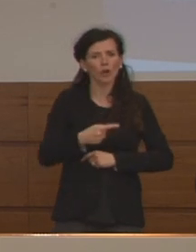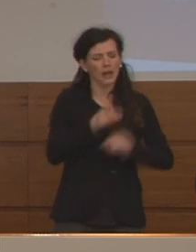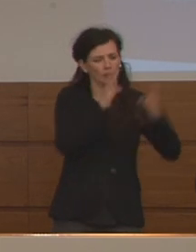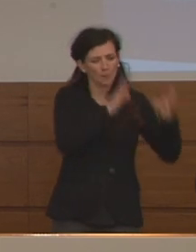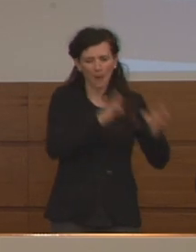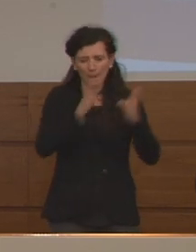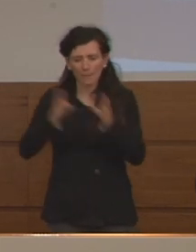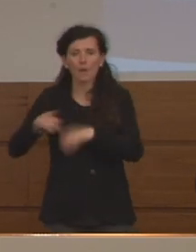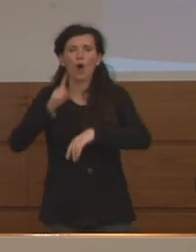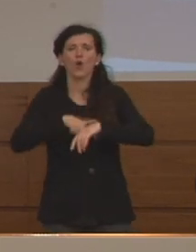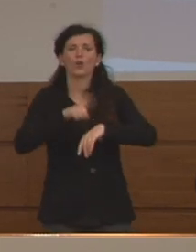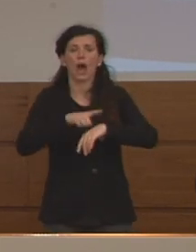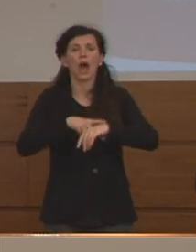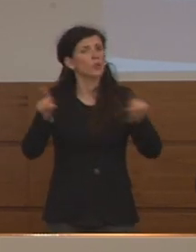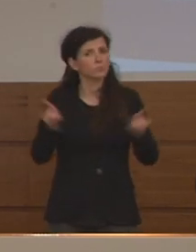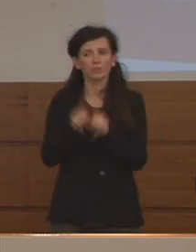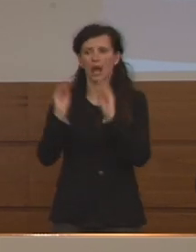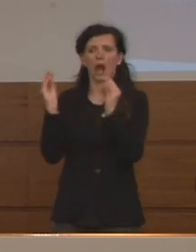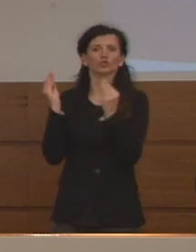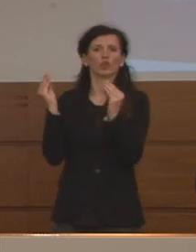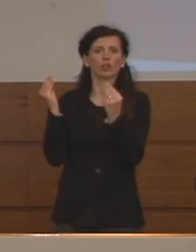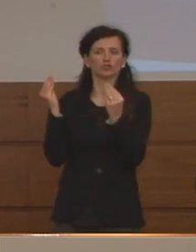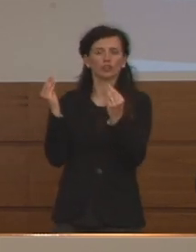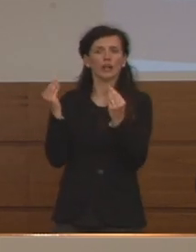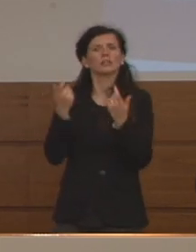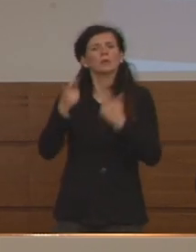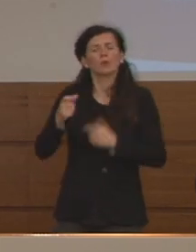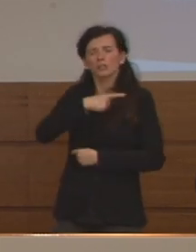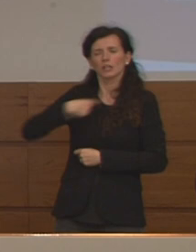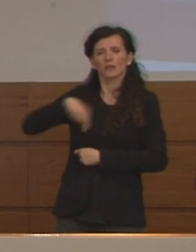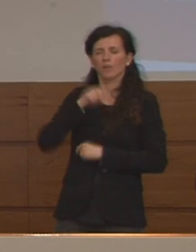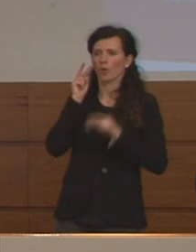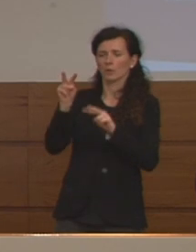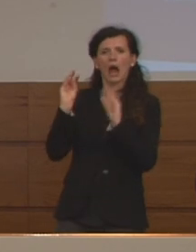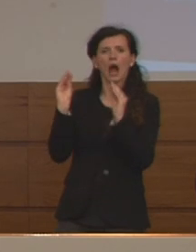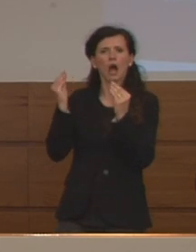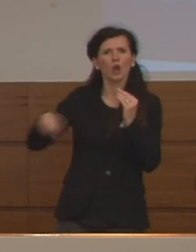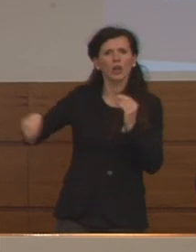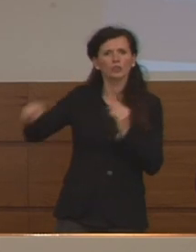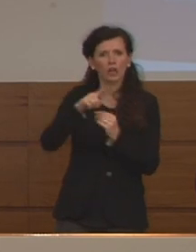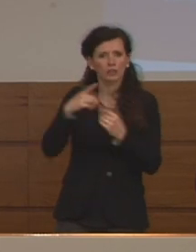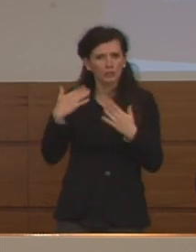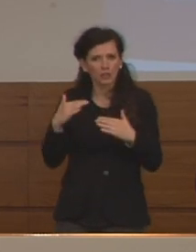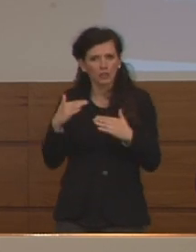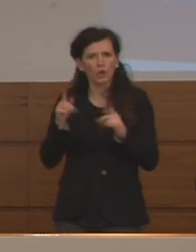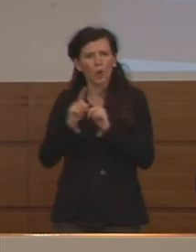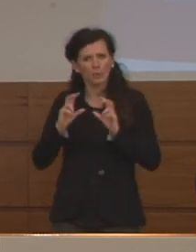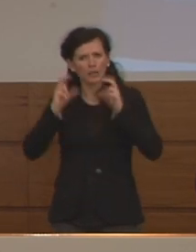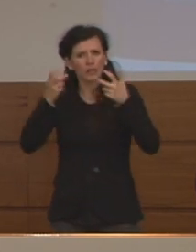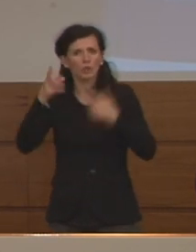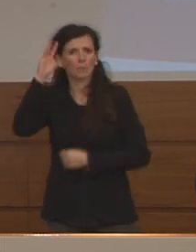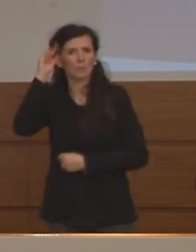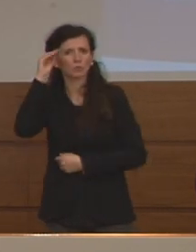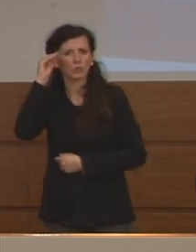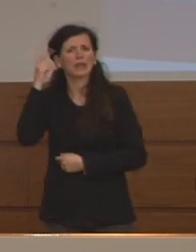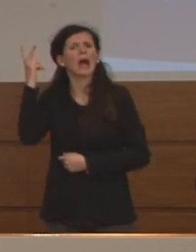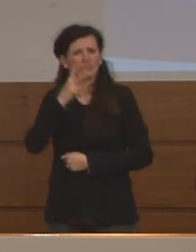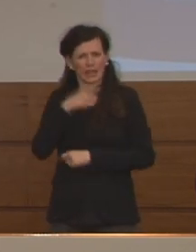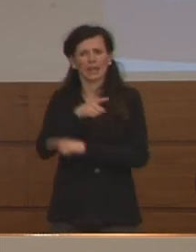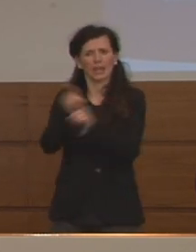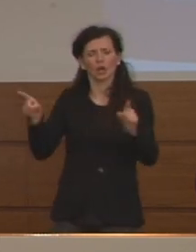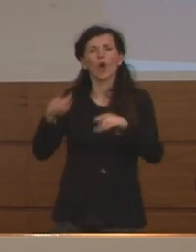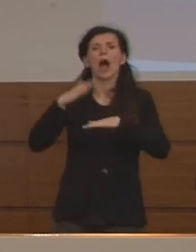guardi in realtà siamo un po tutti rimasti sorpresi dalla maturità degli adolescenti è anche vero che loro sono più abituati rispetto a noi a